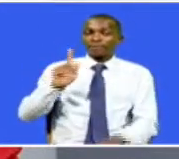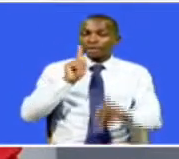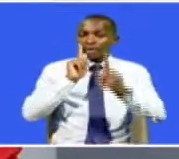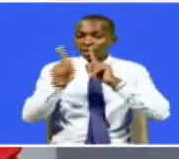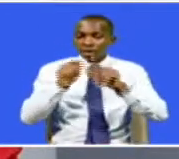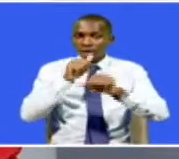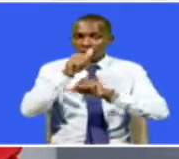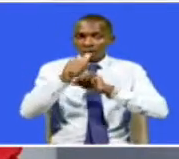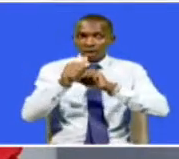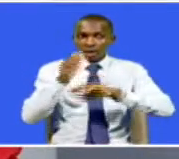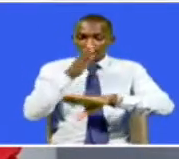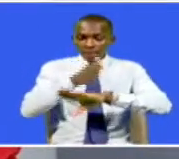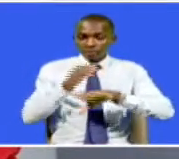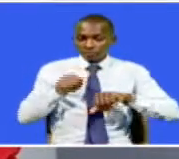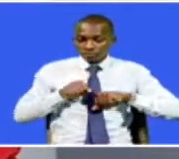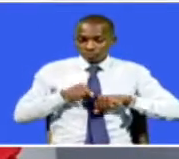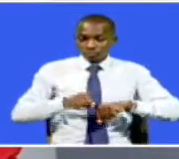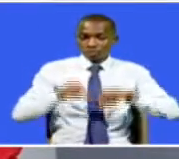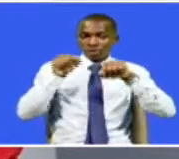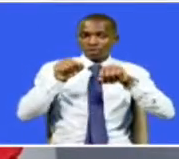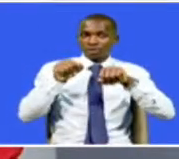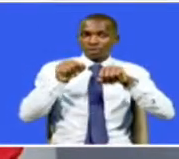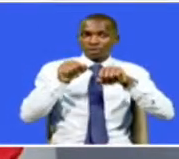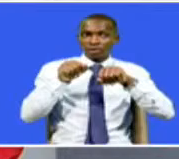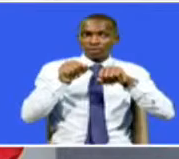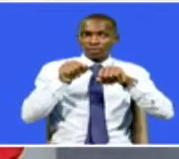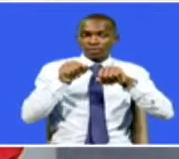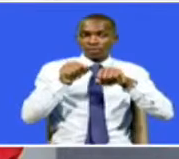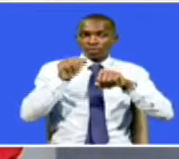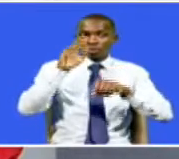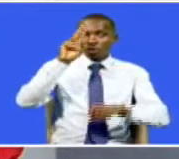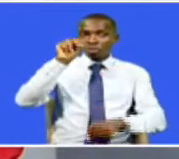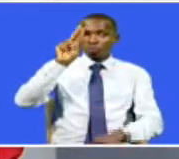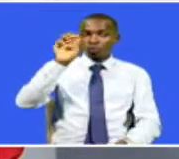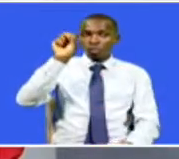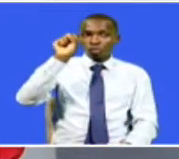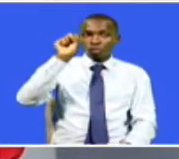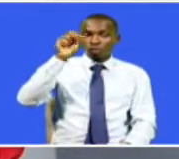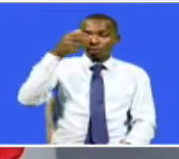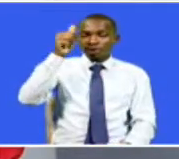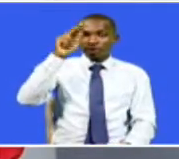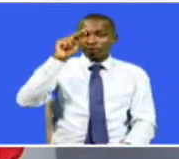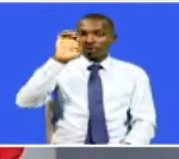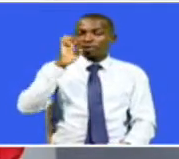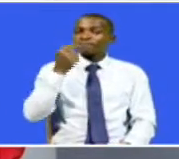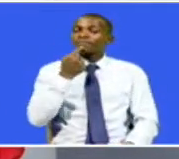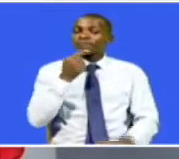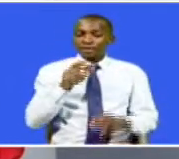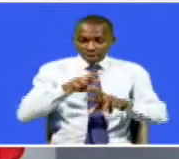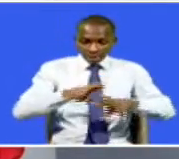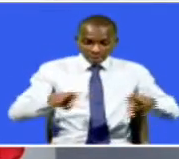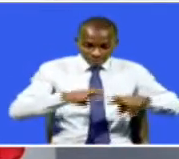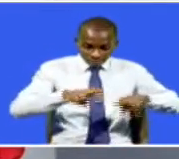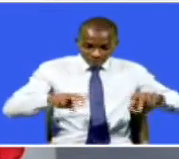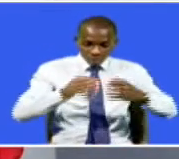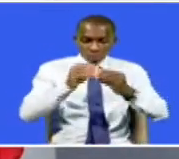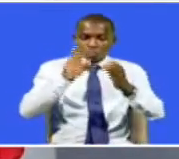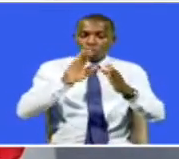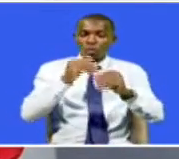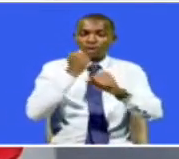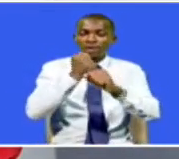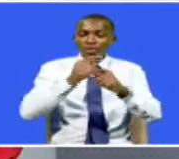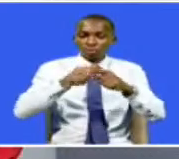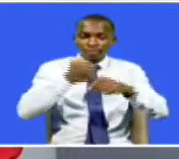ya kusimamia zoezi hilo, mwanapatholojia DM Mushana amesema chembechembe zaidi zitachukuliwa kusaidia uchunguzi